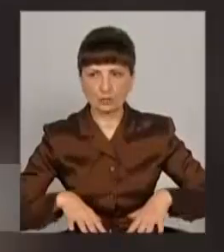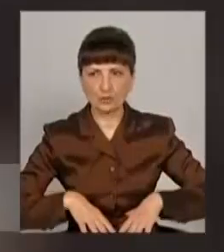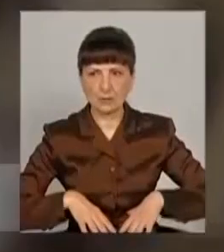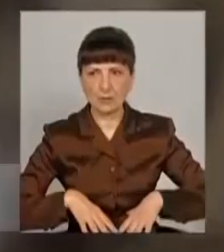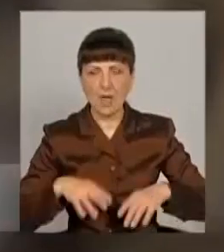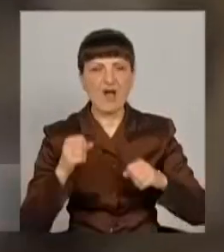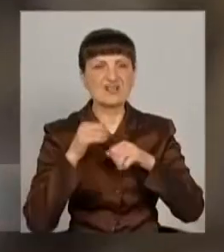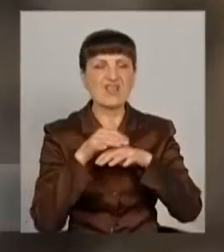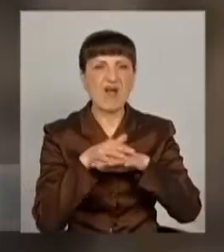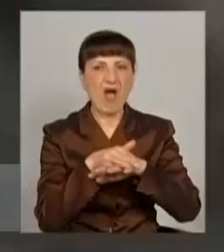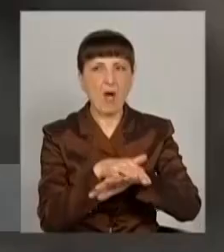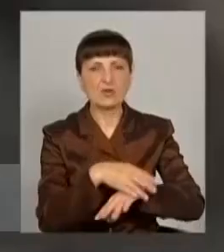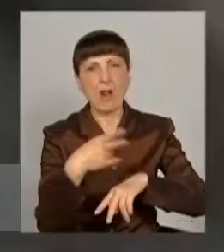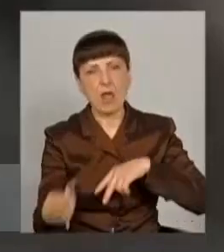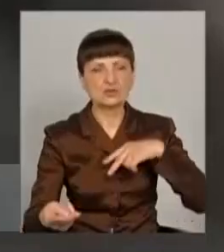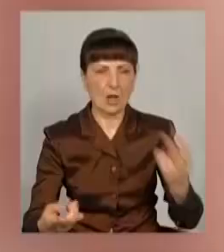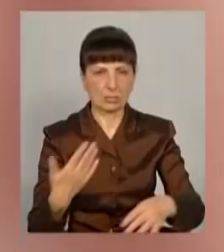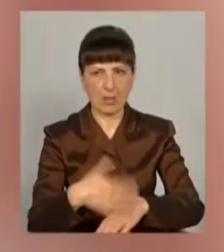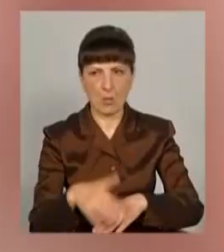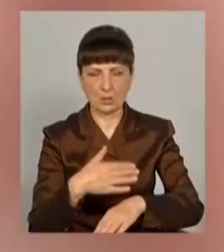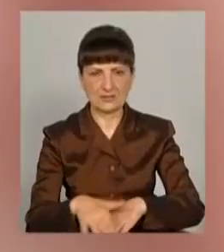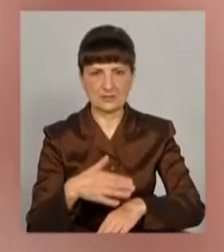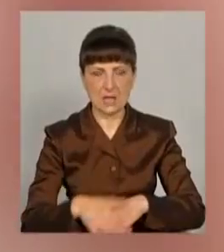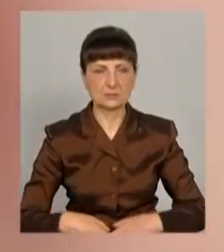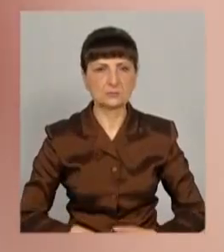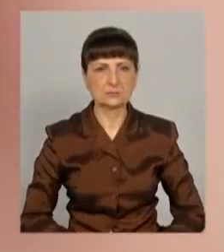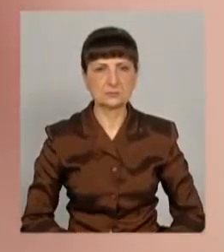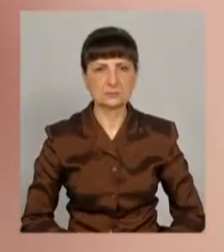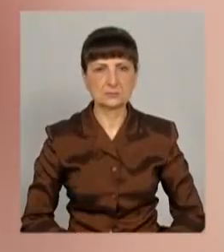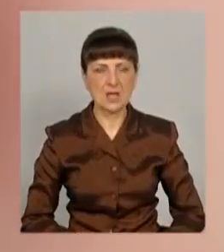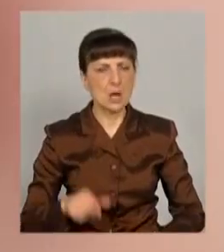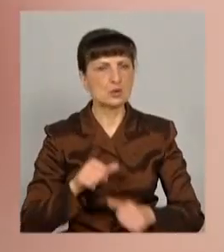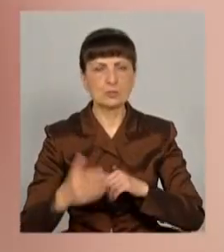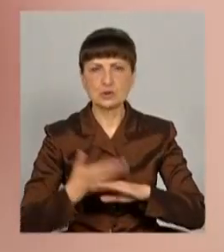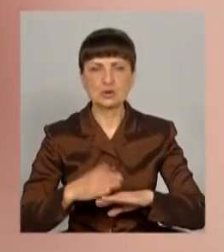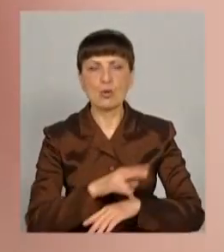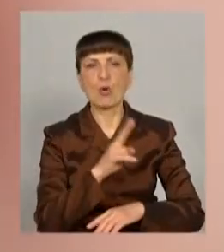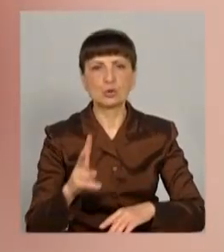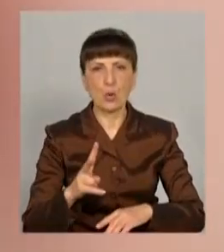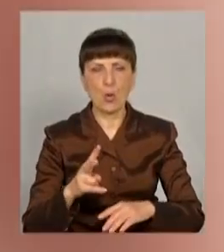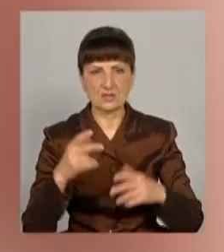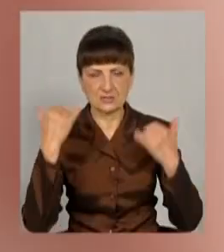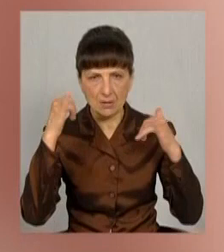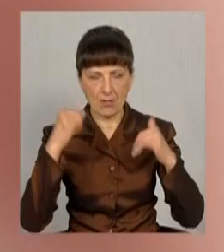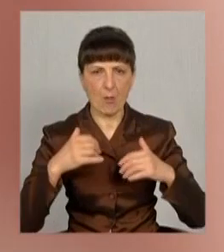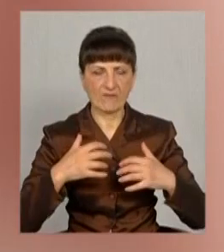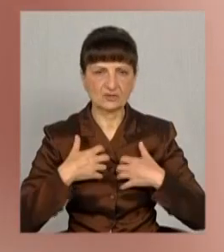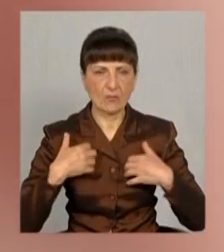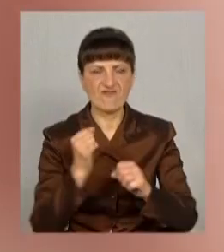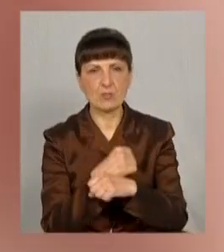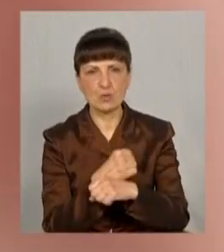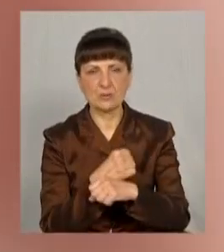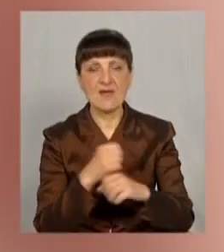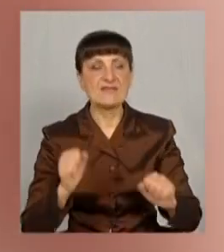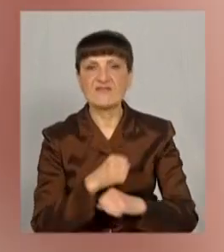разлагающиеся туши животных лежат прямо на улицах особенно тяжело тем кто держит скот в частности верблюдов